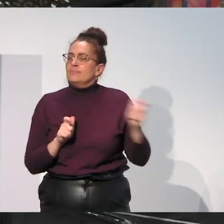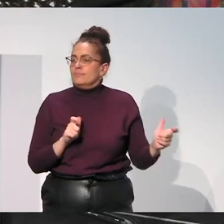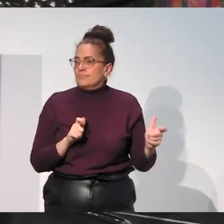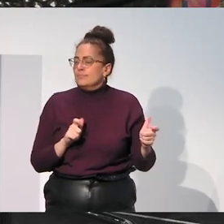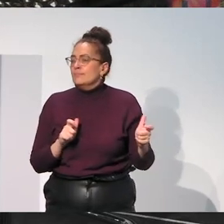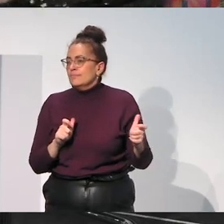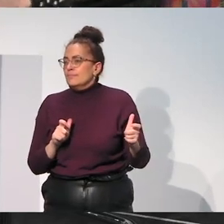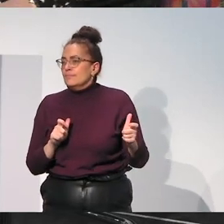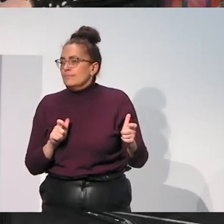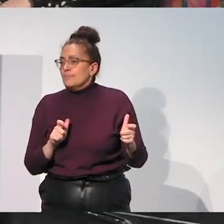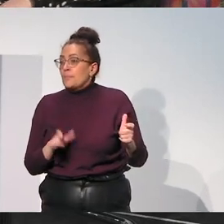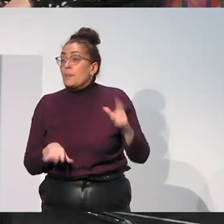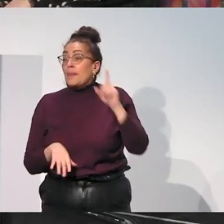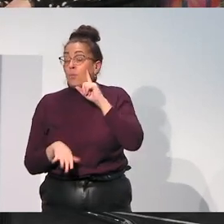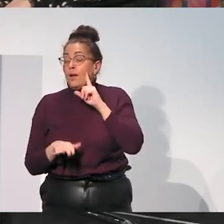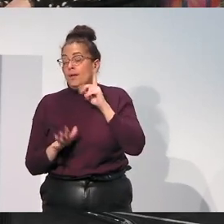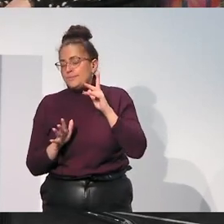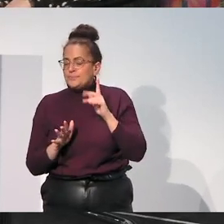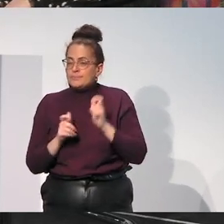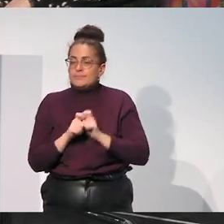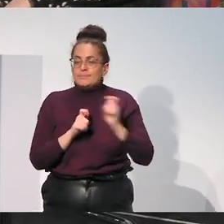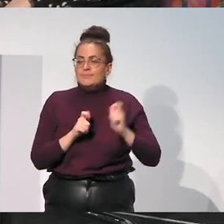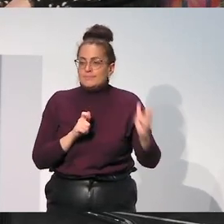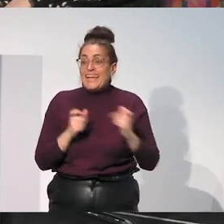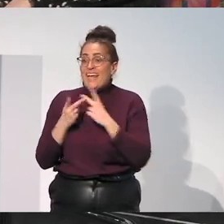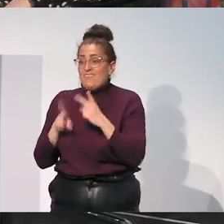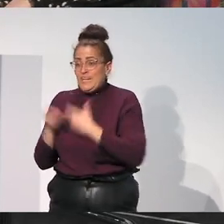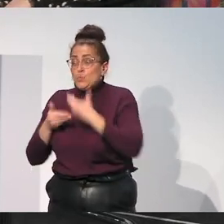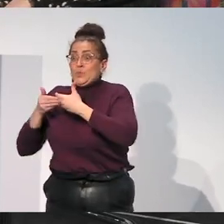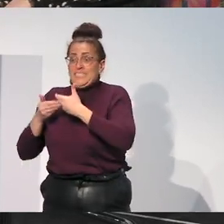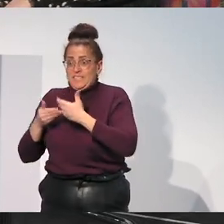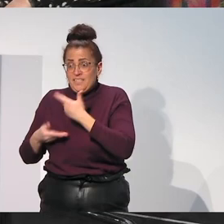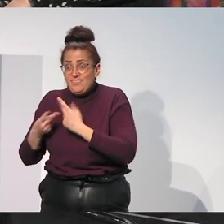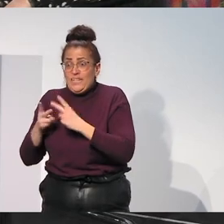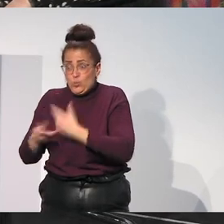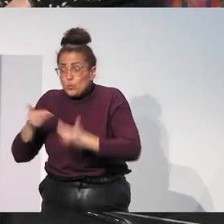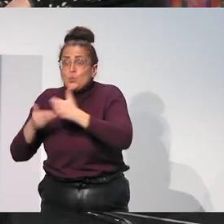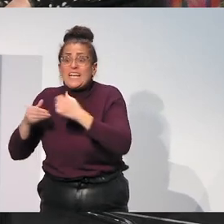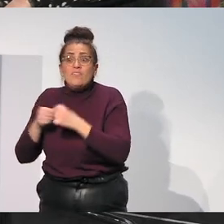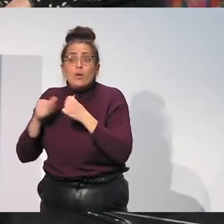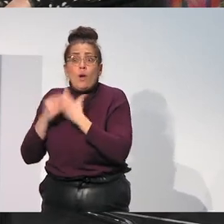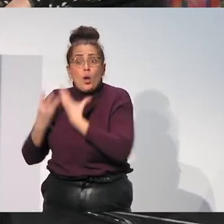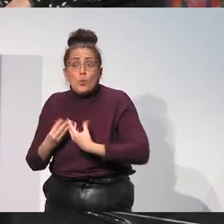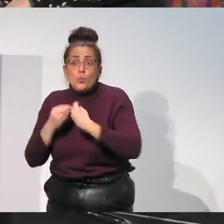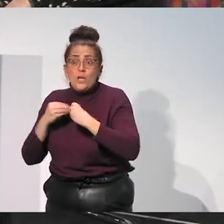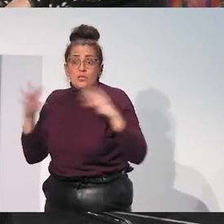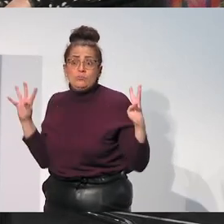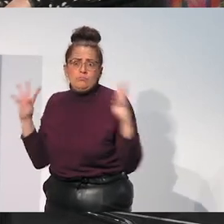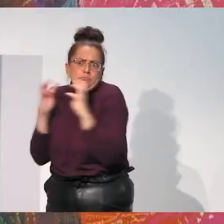de l'industrialisation et de la grosse urbanisation, une sorte de densification. Les